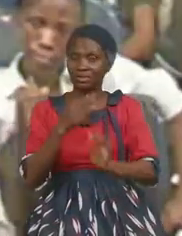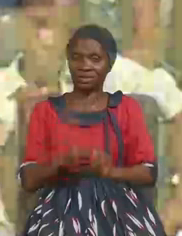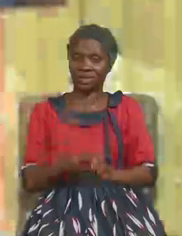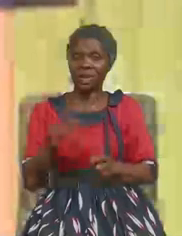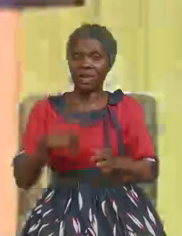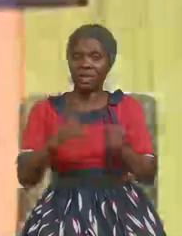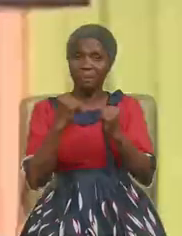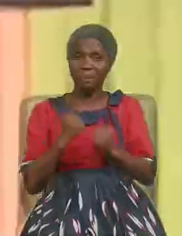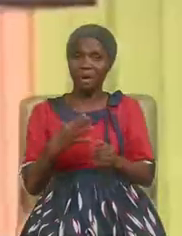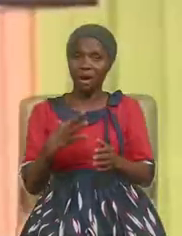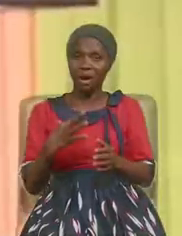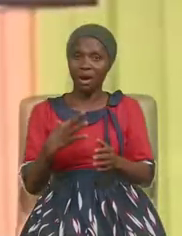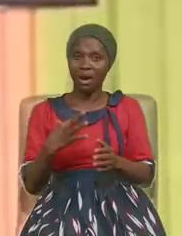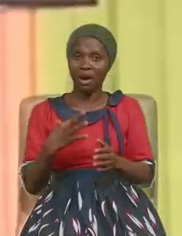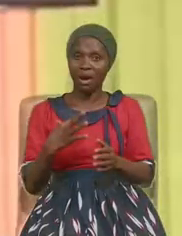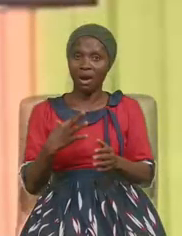du sang